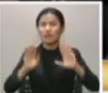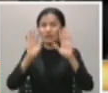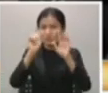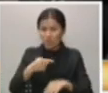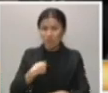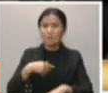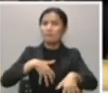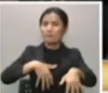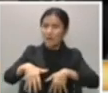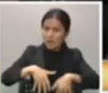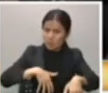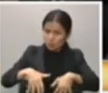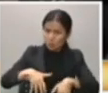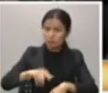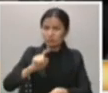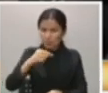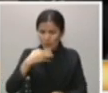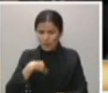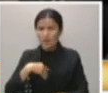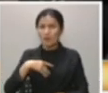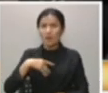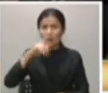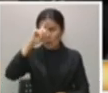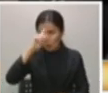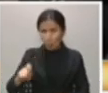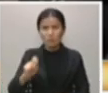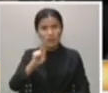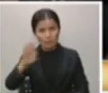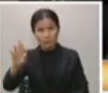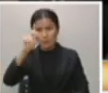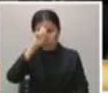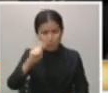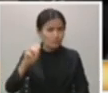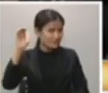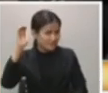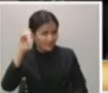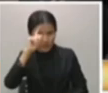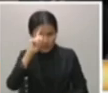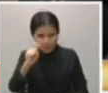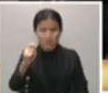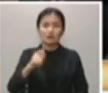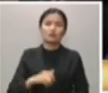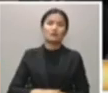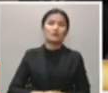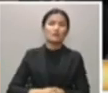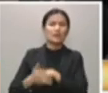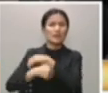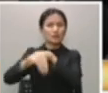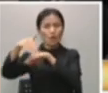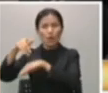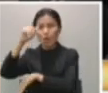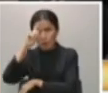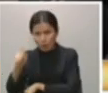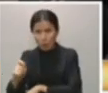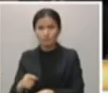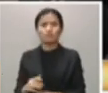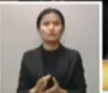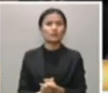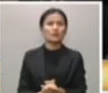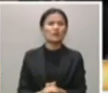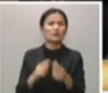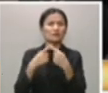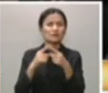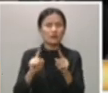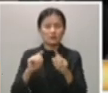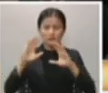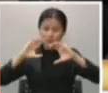ชื่อมั่นในระบบมั่นใจต่อหลักนิติรัฐนิติธรรมแต่การเมืองภายใต้การนำของพวกท่านที่